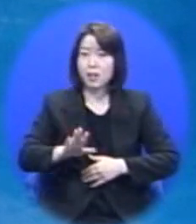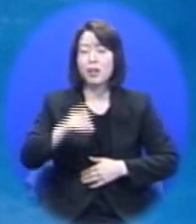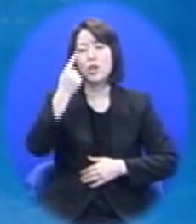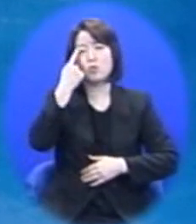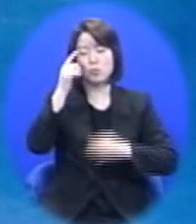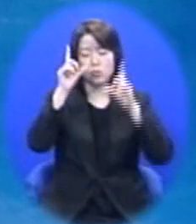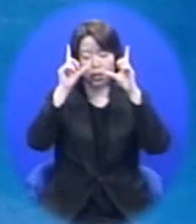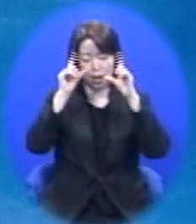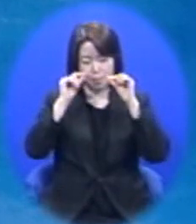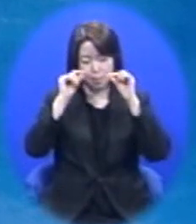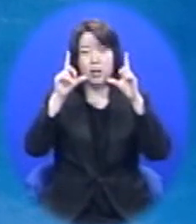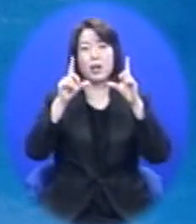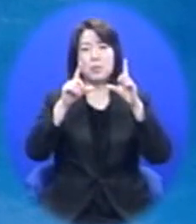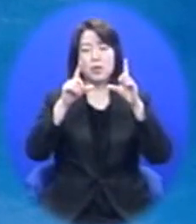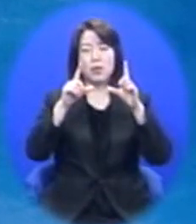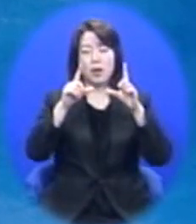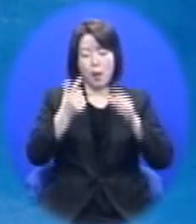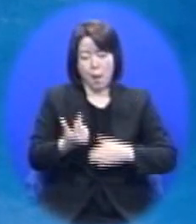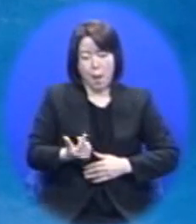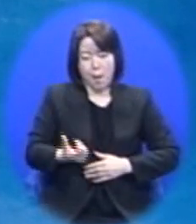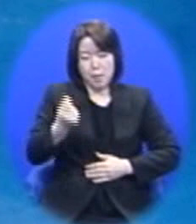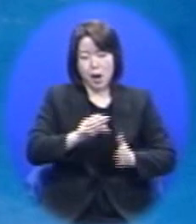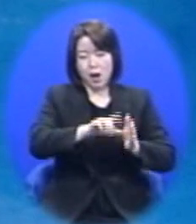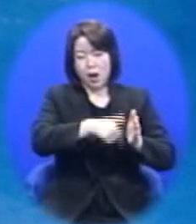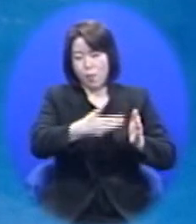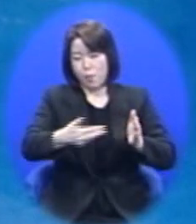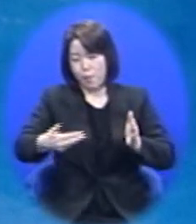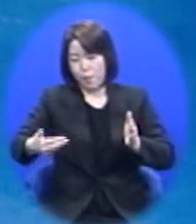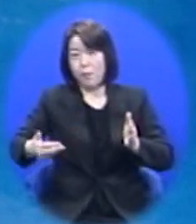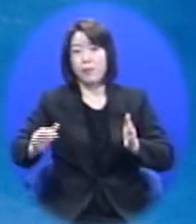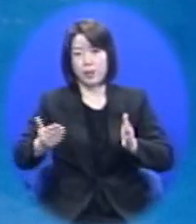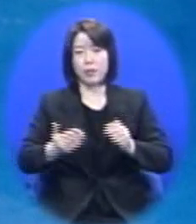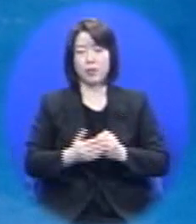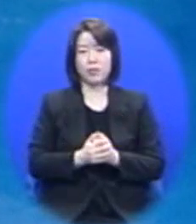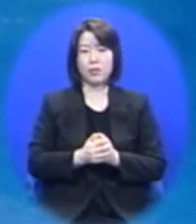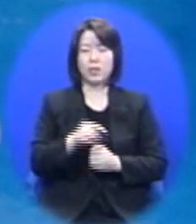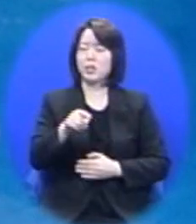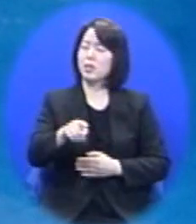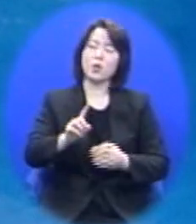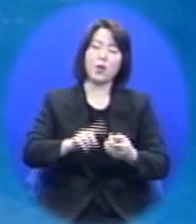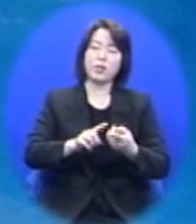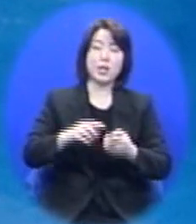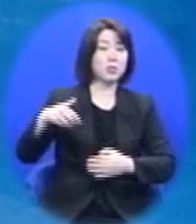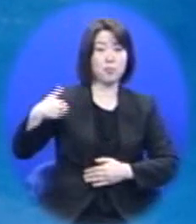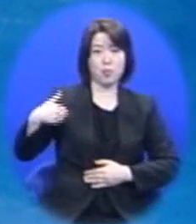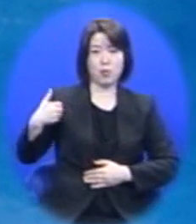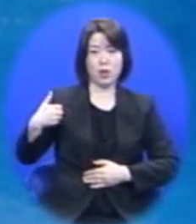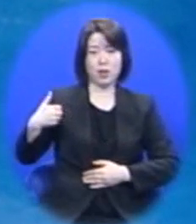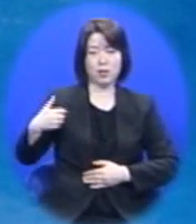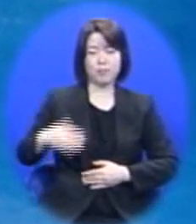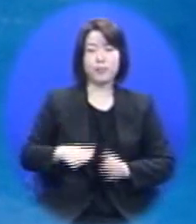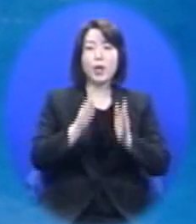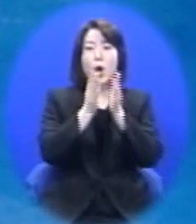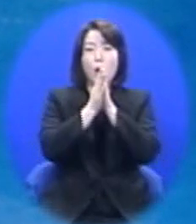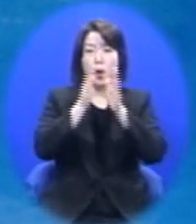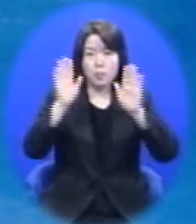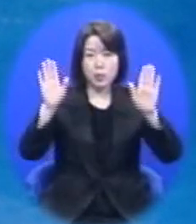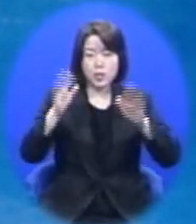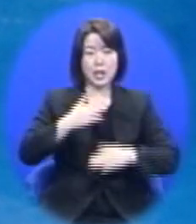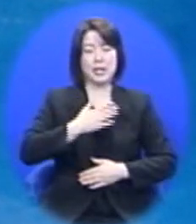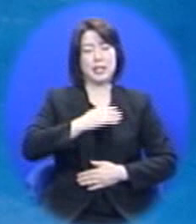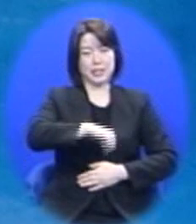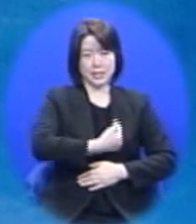그렇게 돼버립니다. 그걸 모른다는 거예요. 모세가 실제로 자기도 그렇고 사람들을